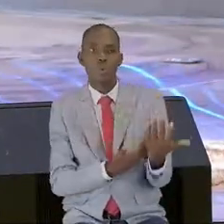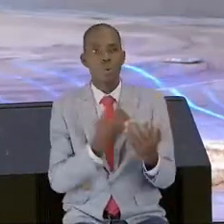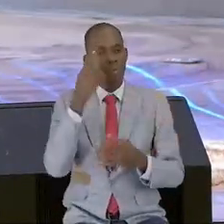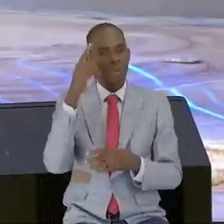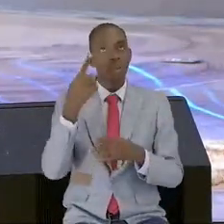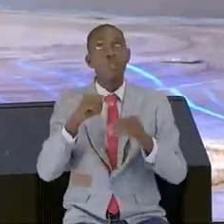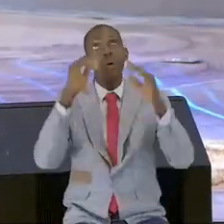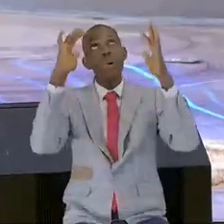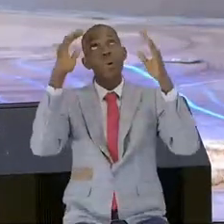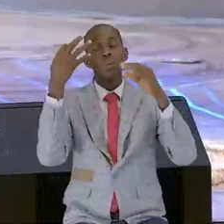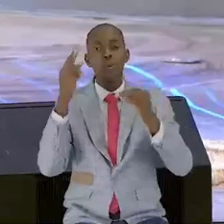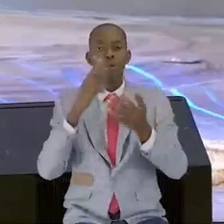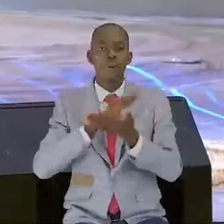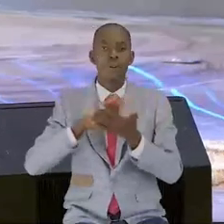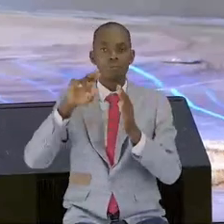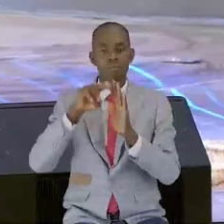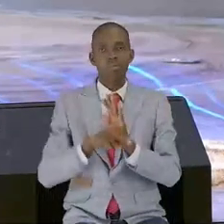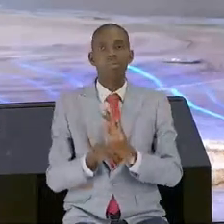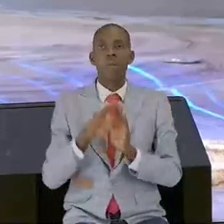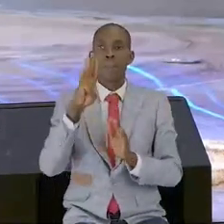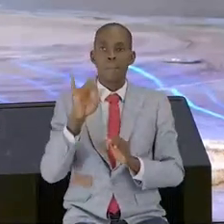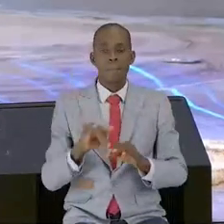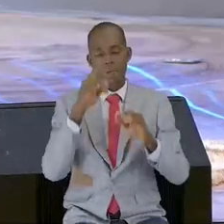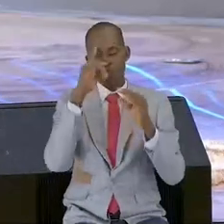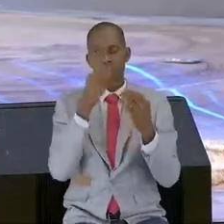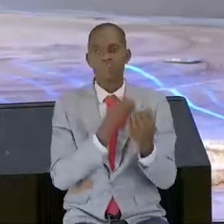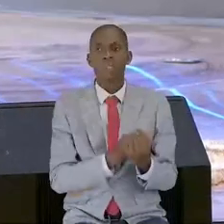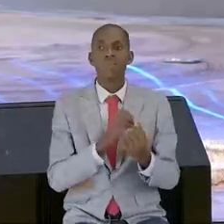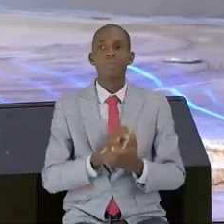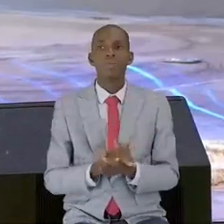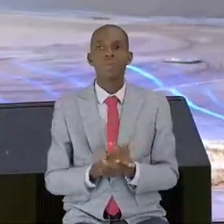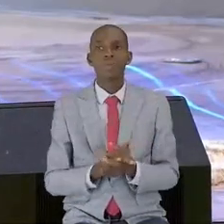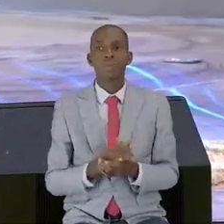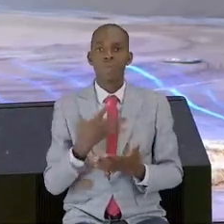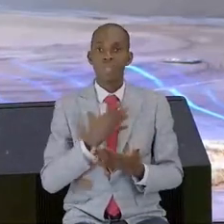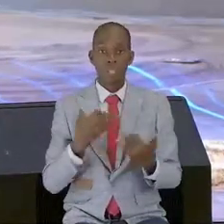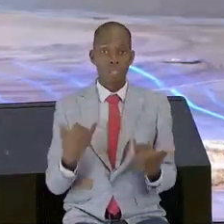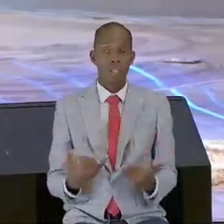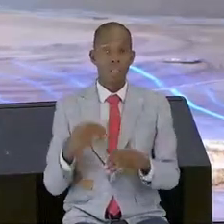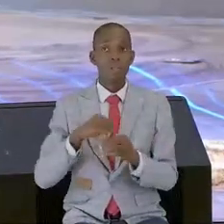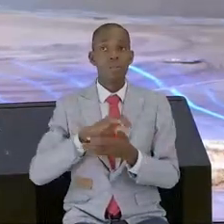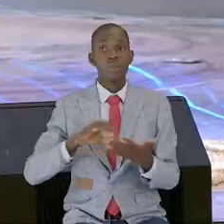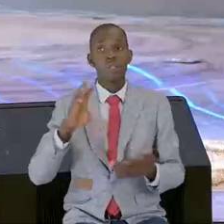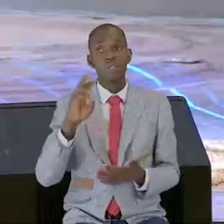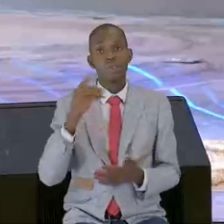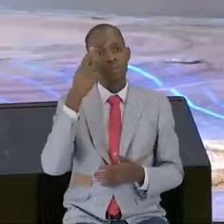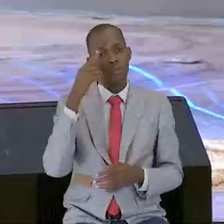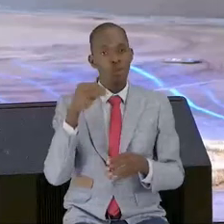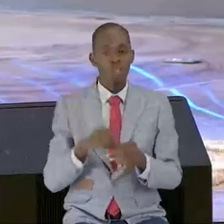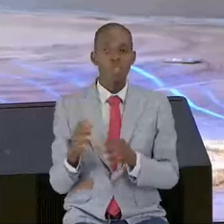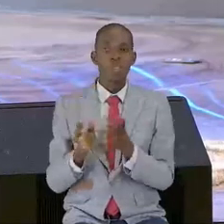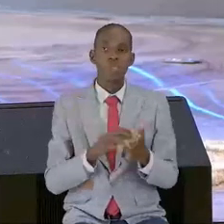l'esprit, l'espérance de la justice. Et maintenant le verset 6. Car en